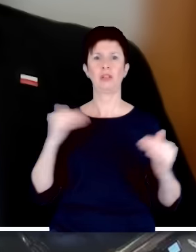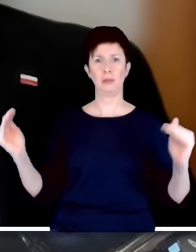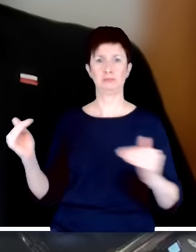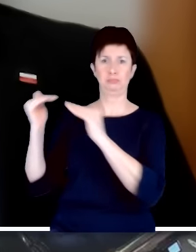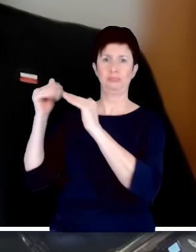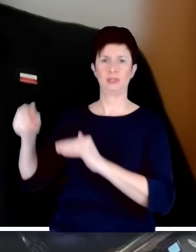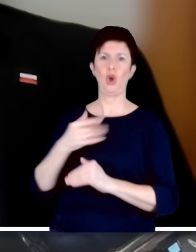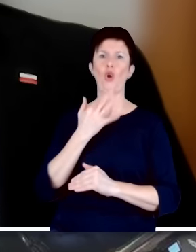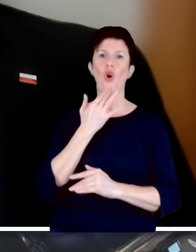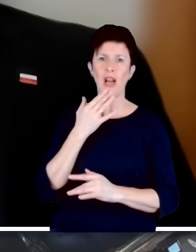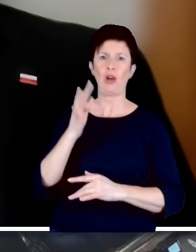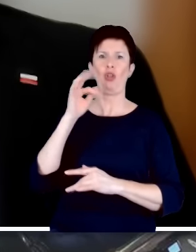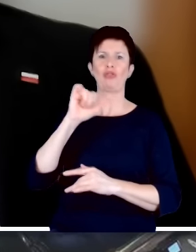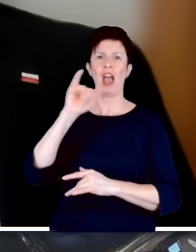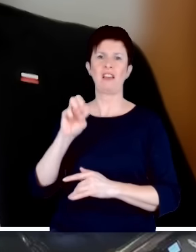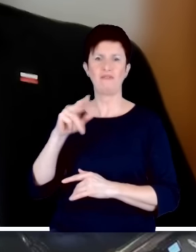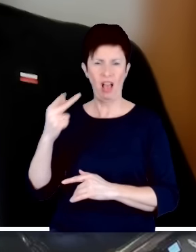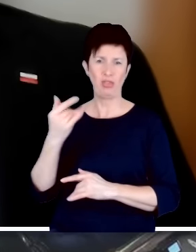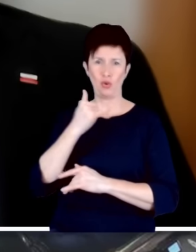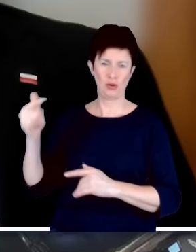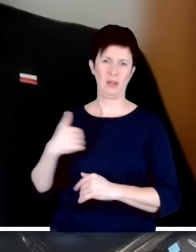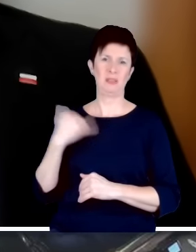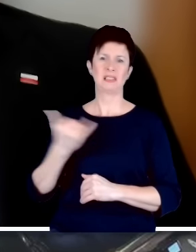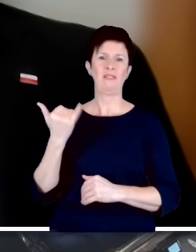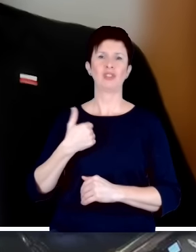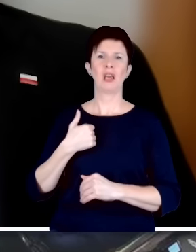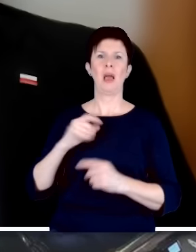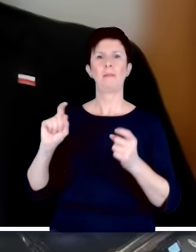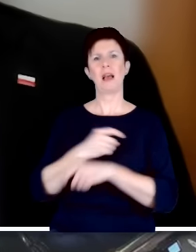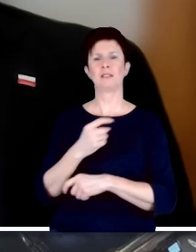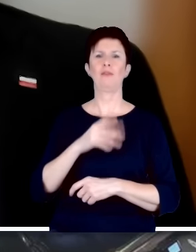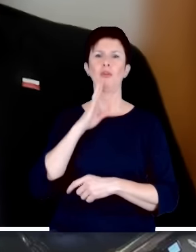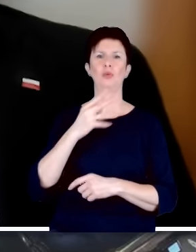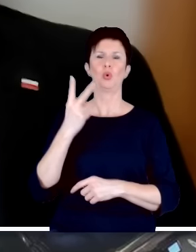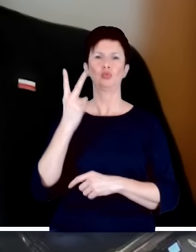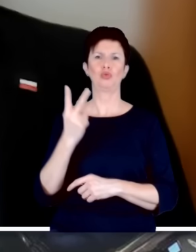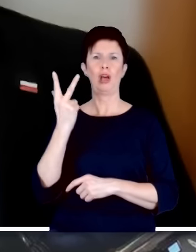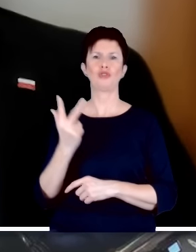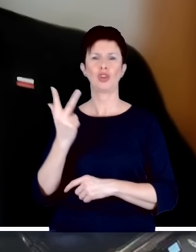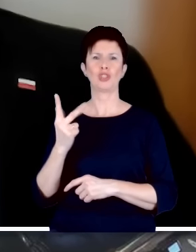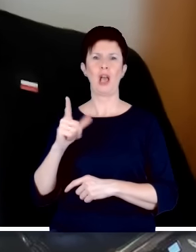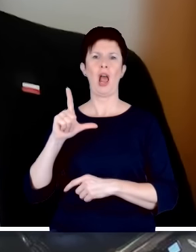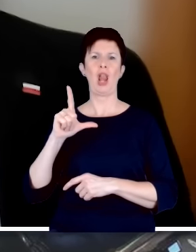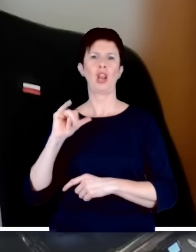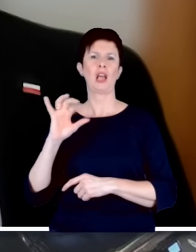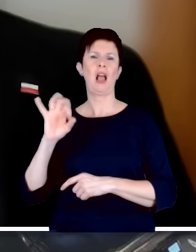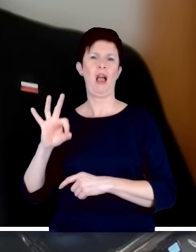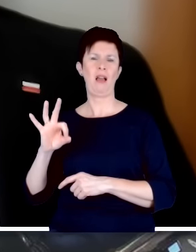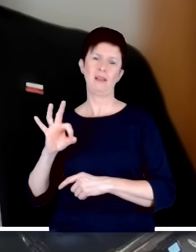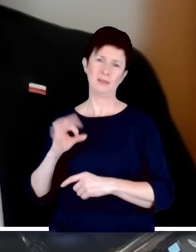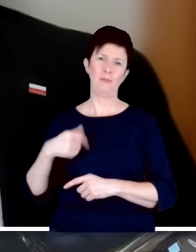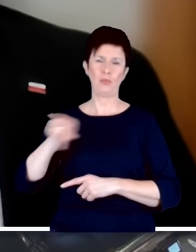czy Tajwan. Zawsze będziemy tym krajem drugiej i trzeciej ligi pod względem gospodarczym, a to już są straty, które by można szacować w